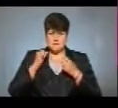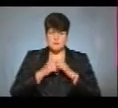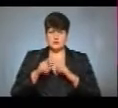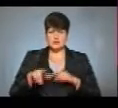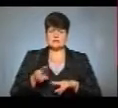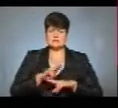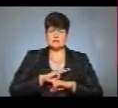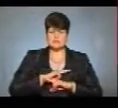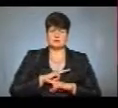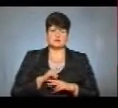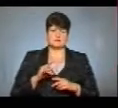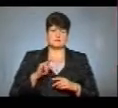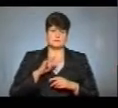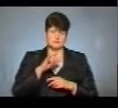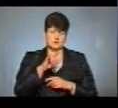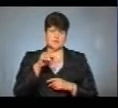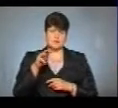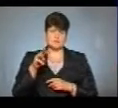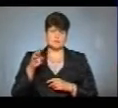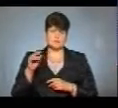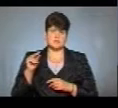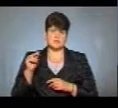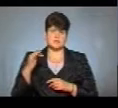рейсі MH17.